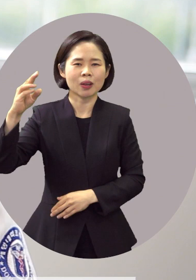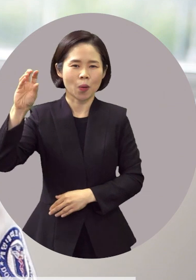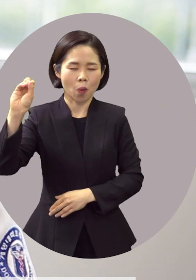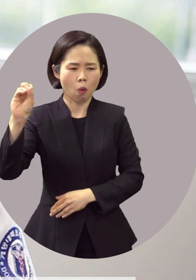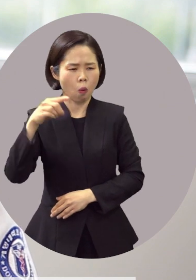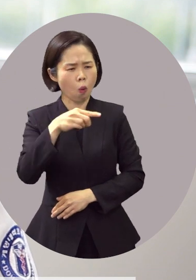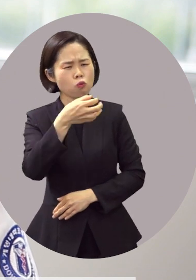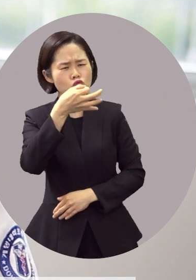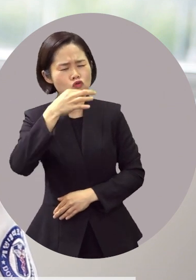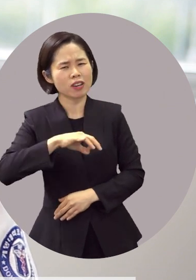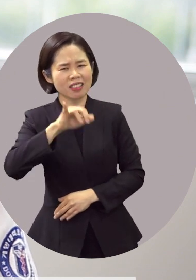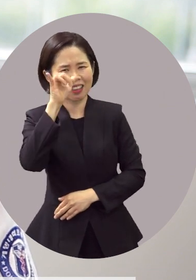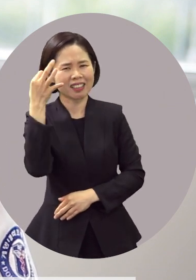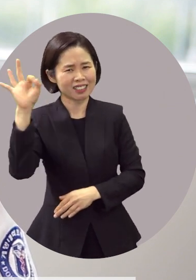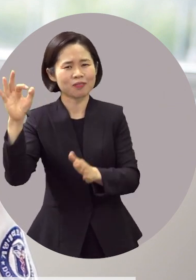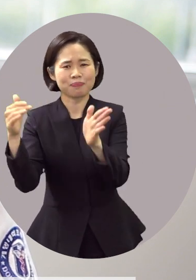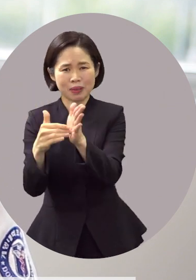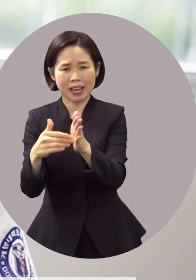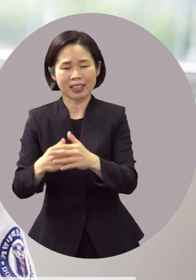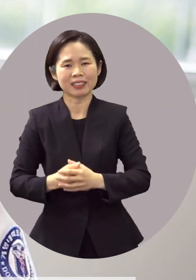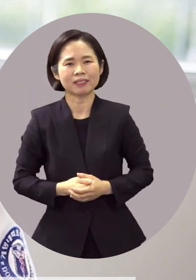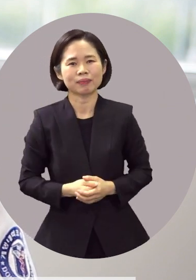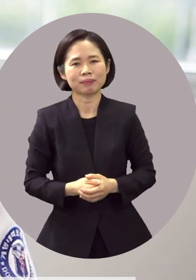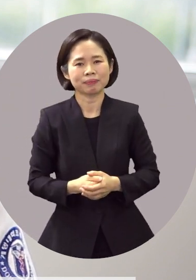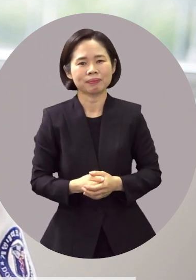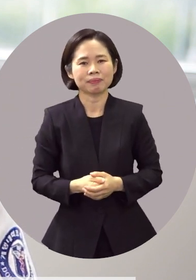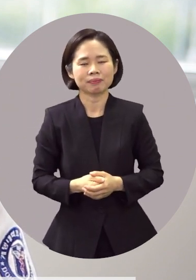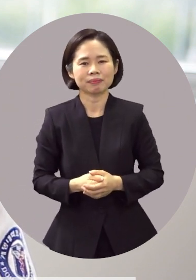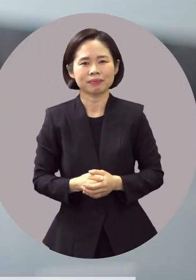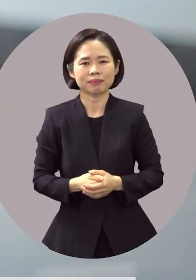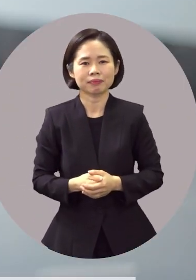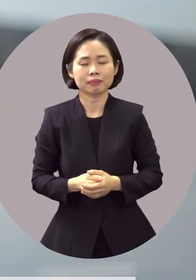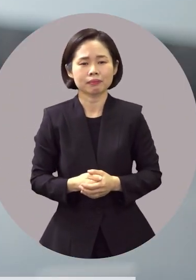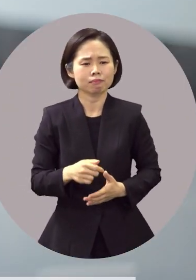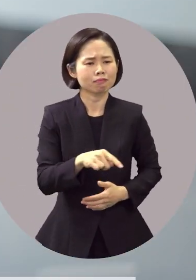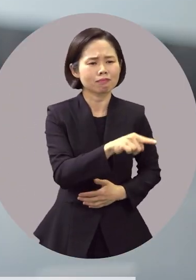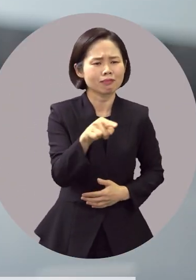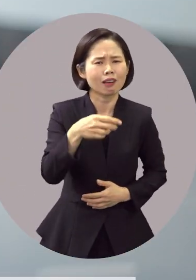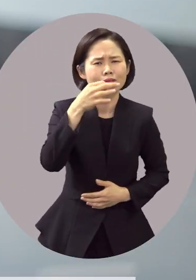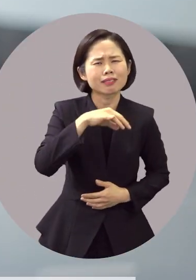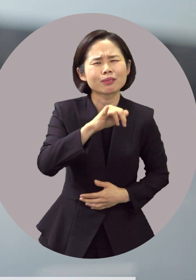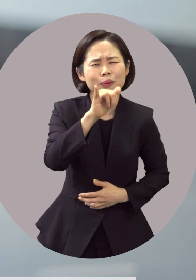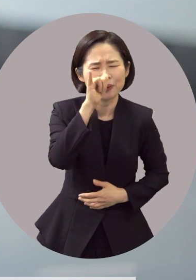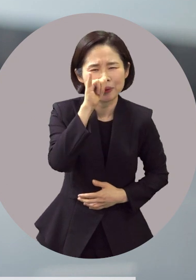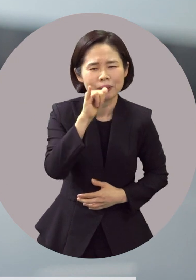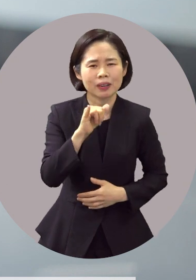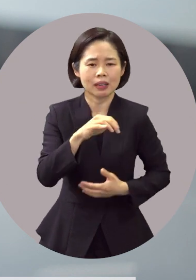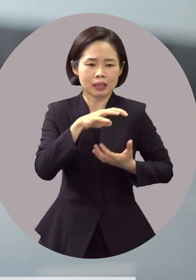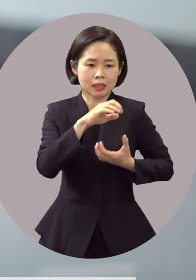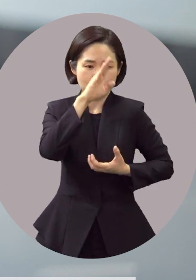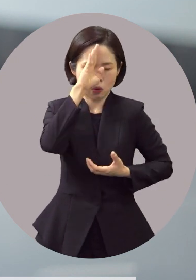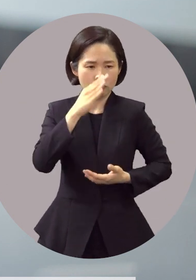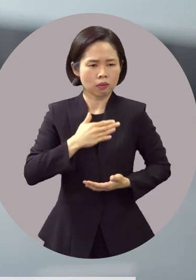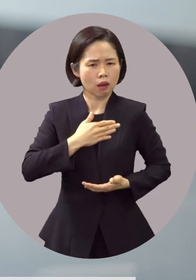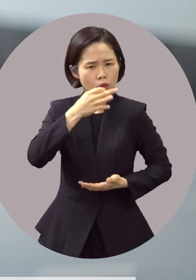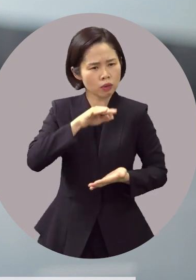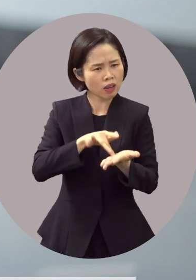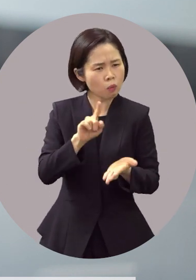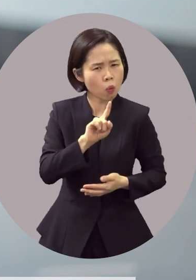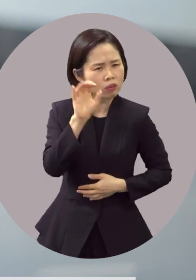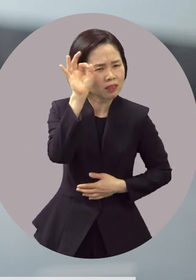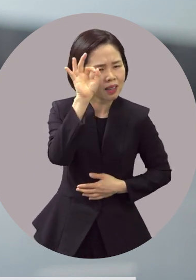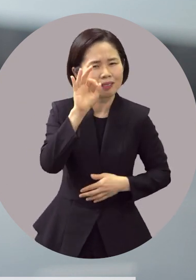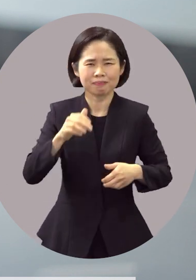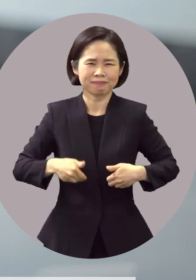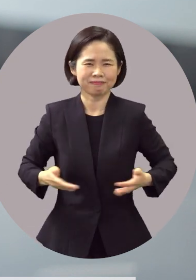백신의 효과는 세계보건기구에서 유효성을 인정한 것입니다. 따라서 모두 효과적이니 심장 질환에 따라 다른 백신을